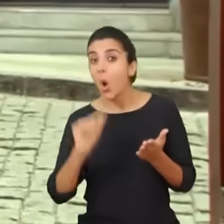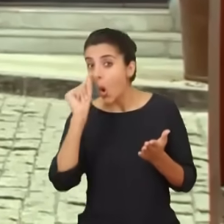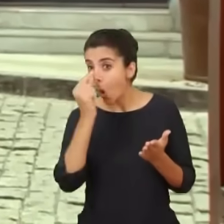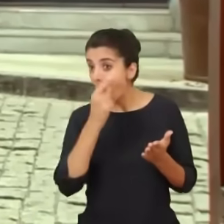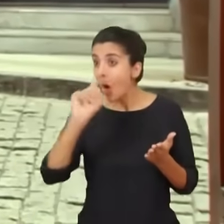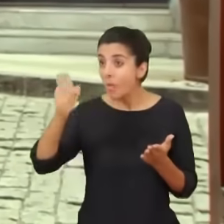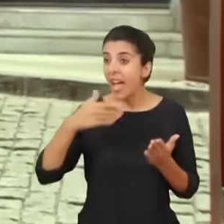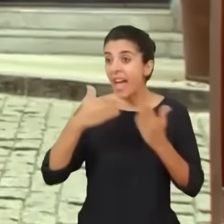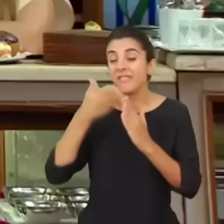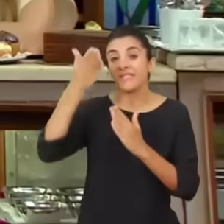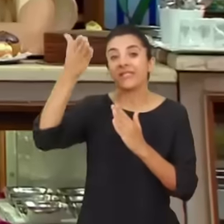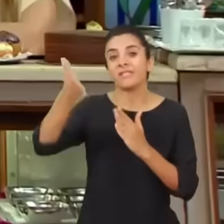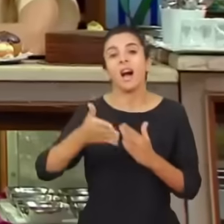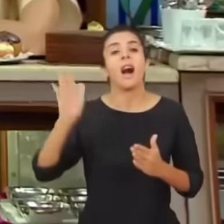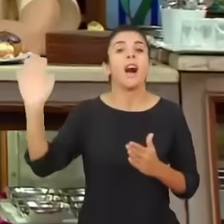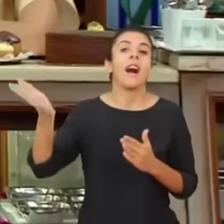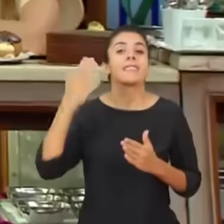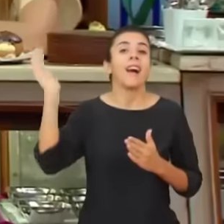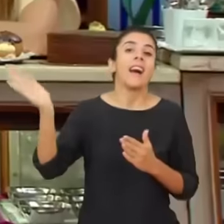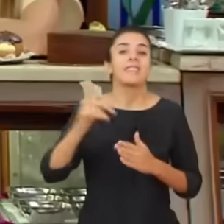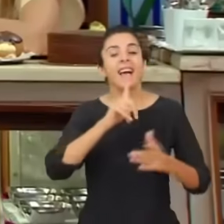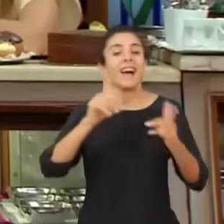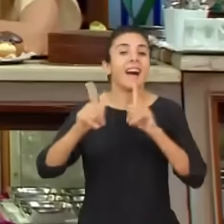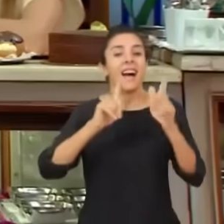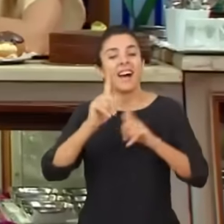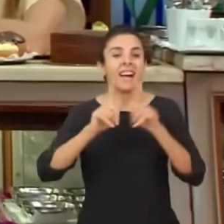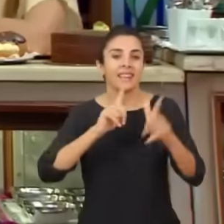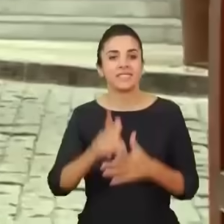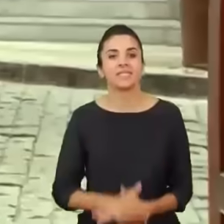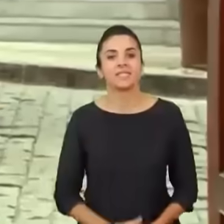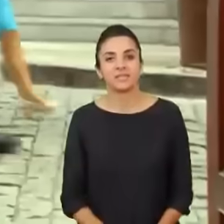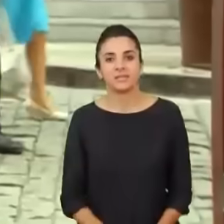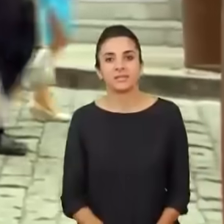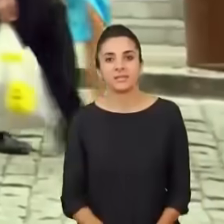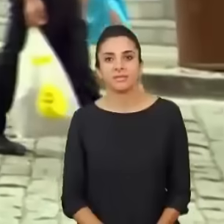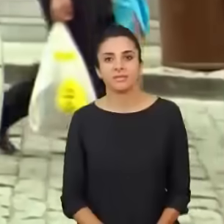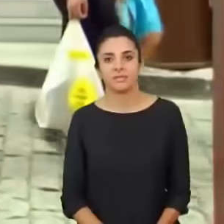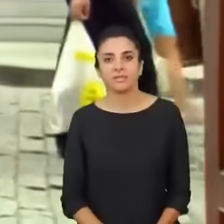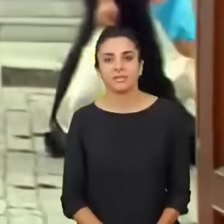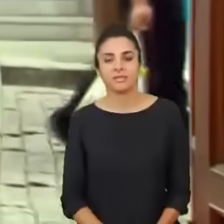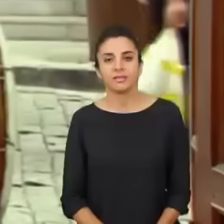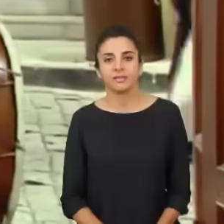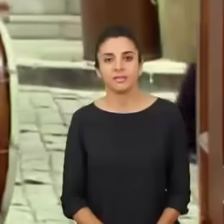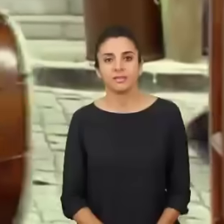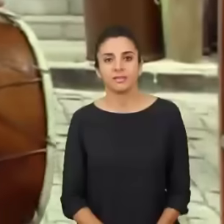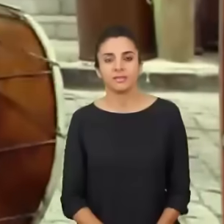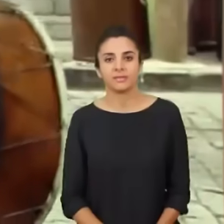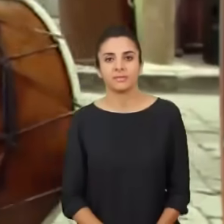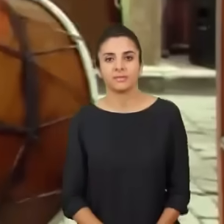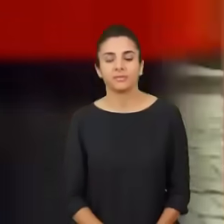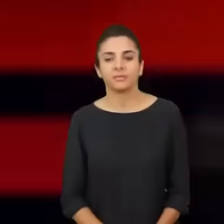Kolayca bulayım sizi. Hayda da hayda da hayda da hayda da hayda da hayda da hayda da hayda